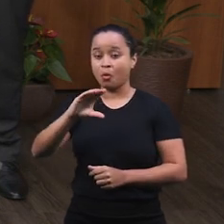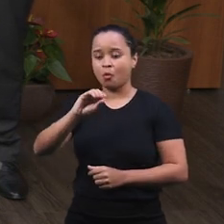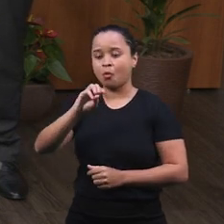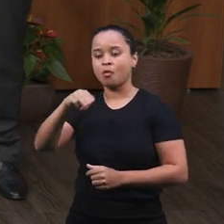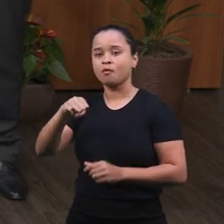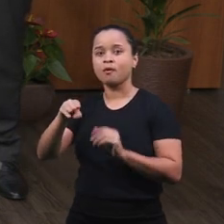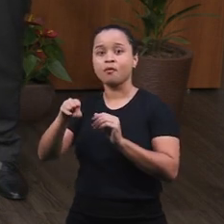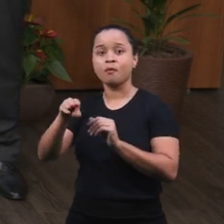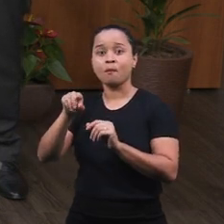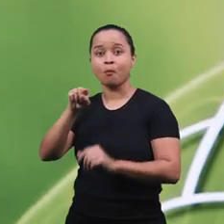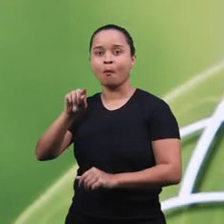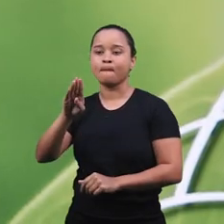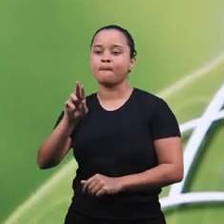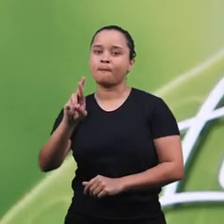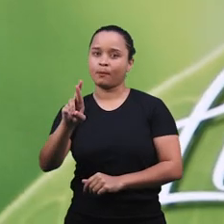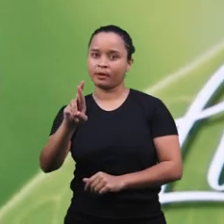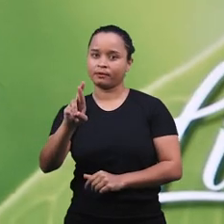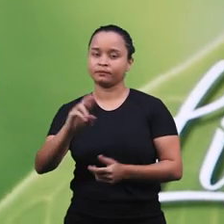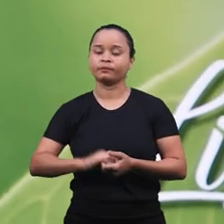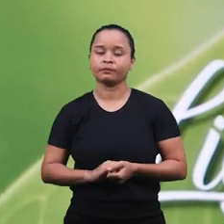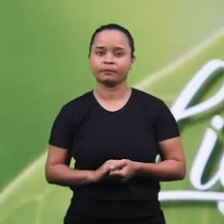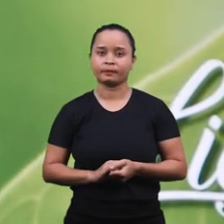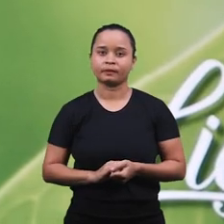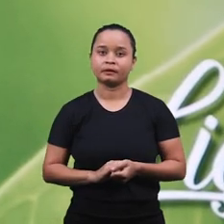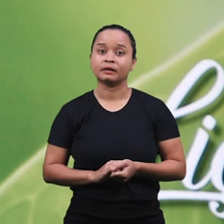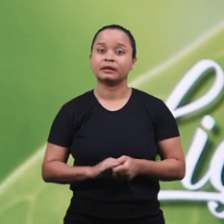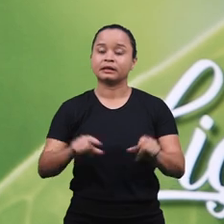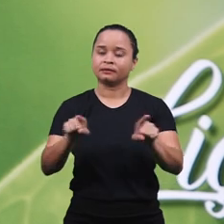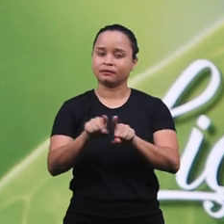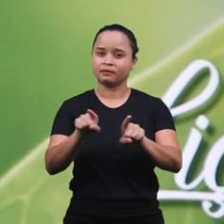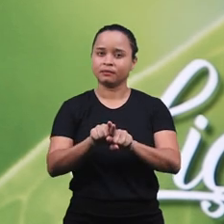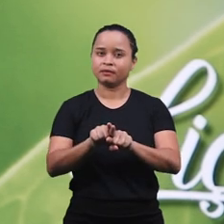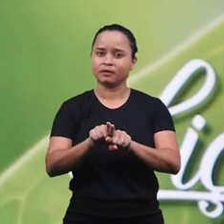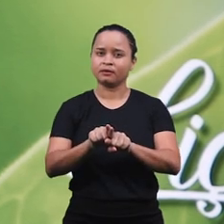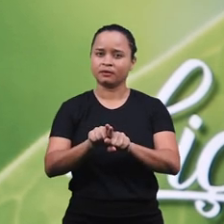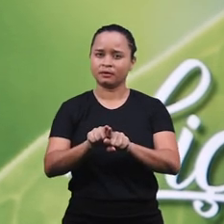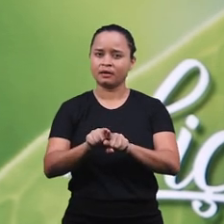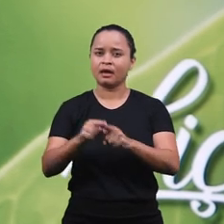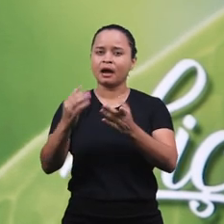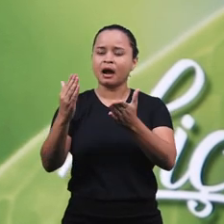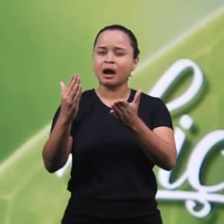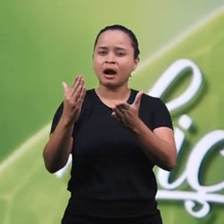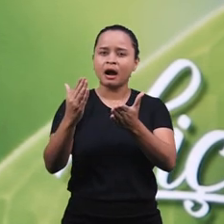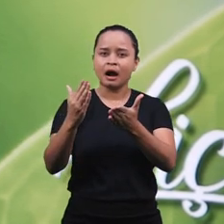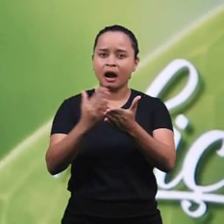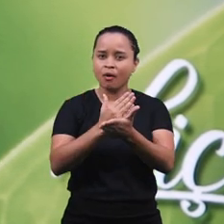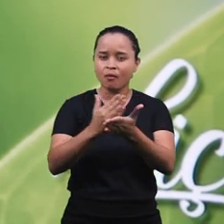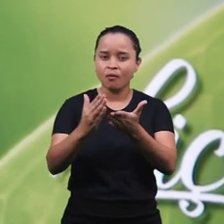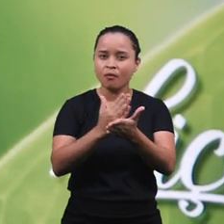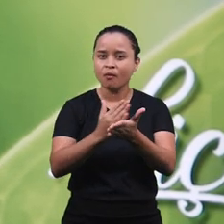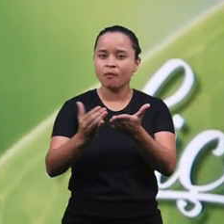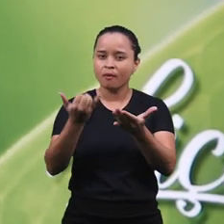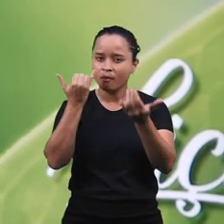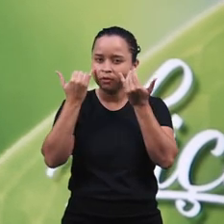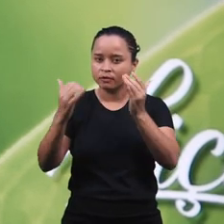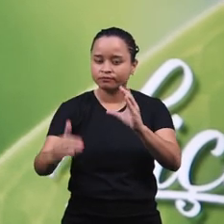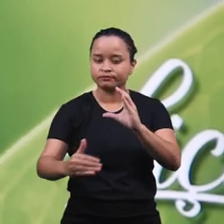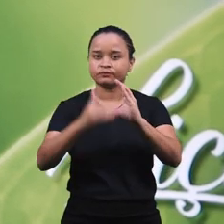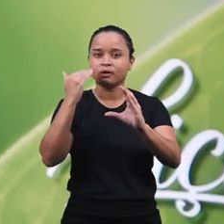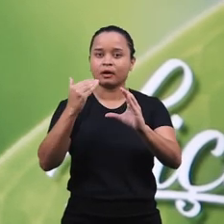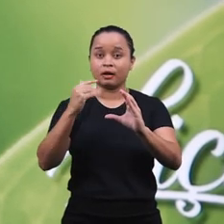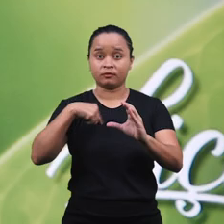éternel.com.br. Et nous allons citer quelques messages que nous avons